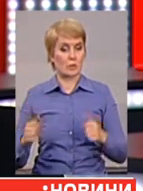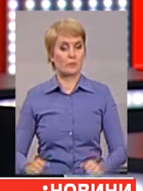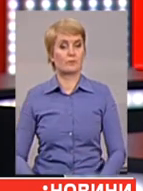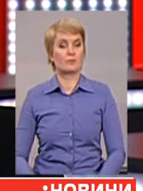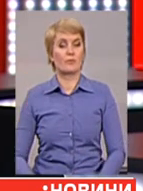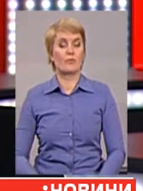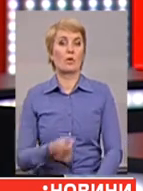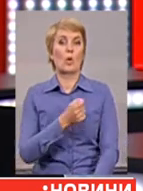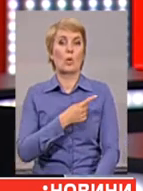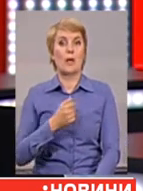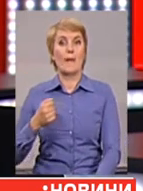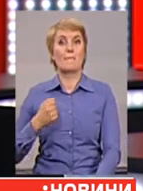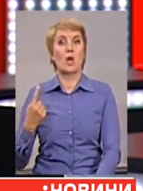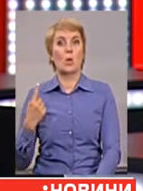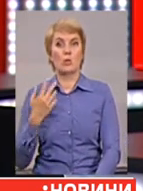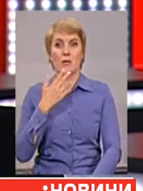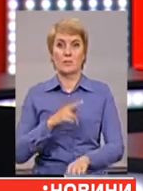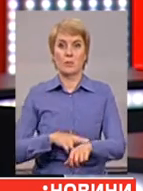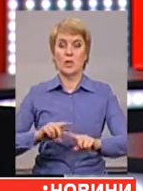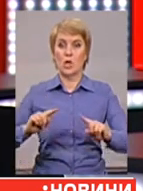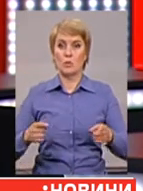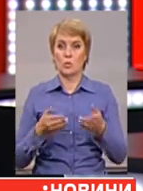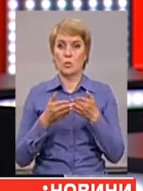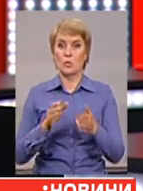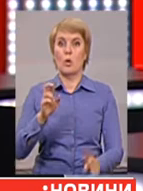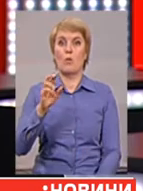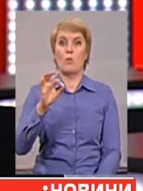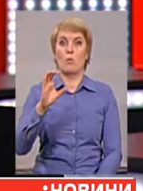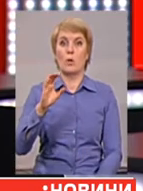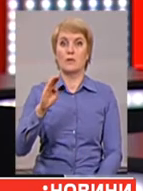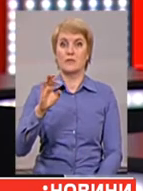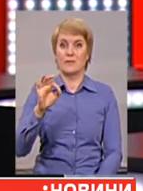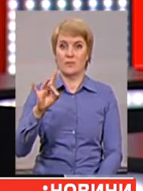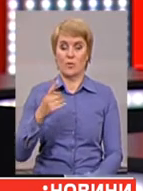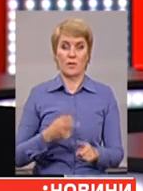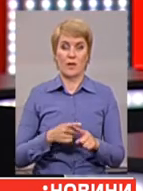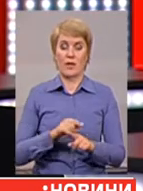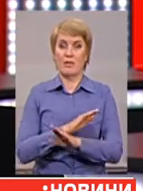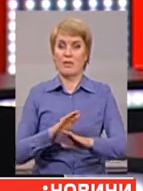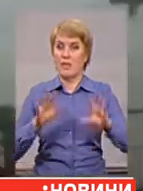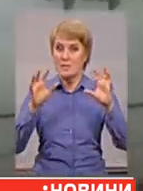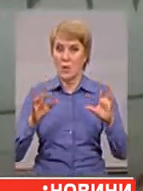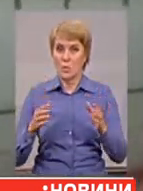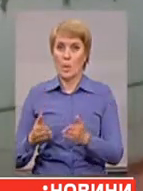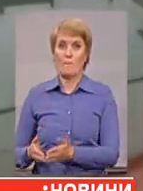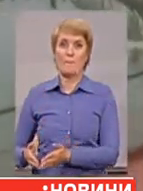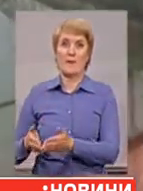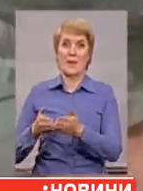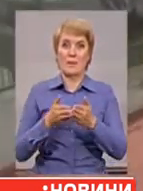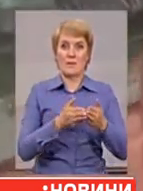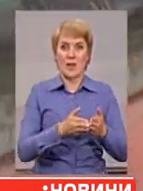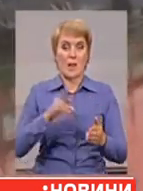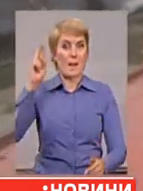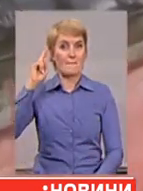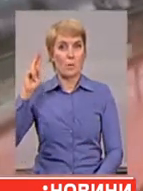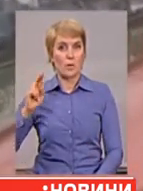Одеські прикордонники та Нацполіція арештували судно «Боспор», яке незаконно переправляло моряків у Крим. У Держприкордонслужбі розповіли, діяла